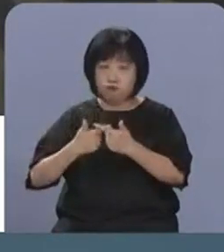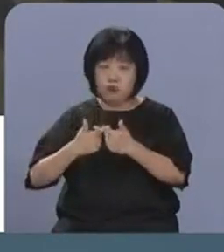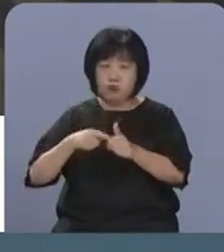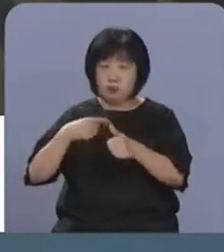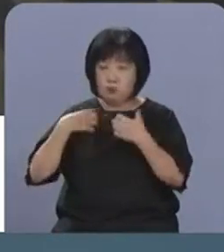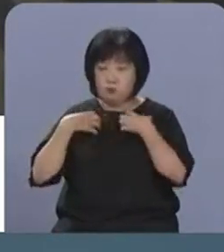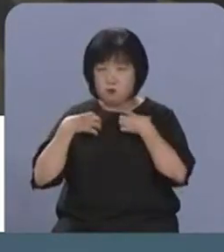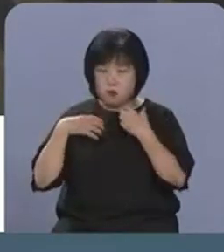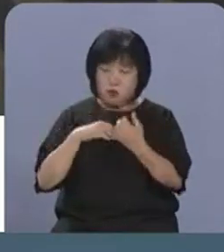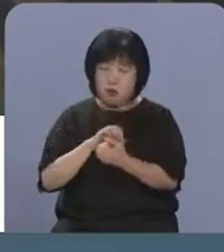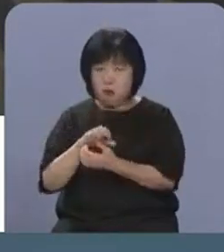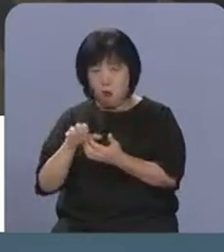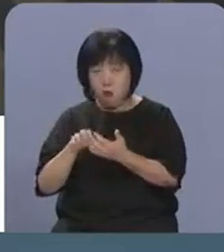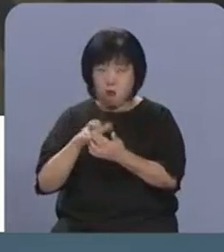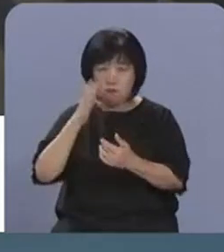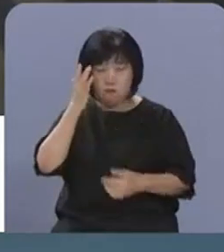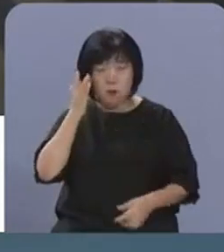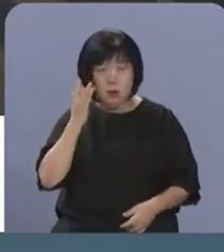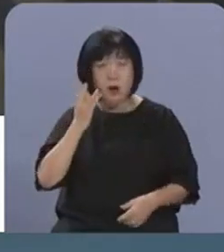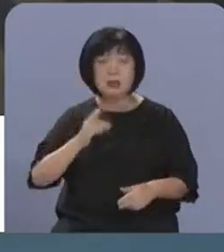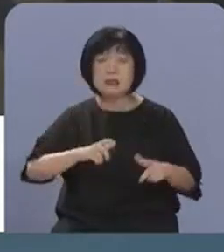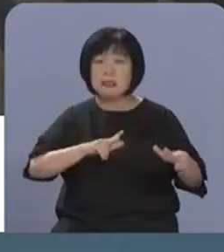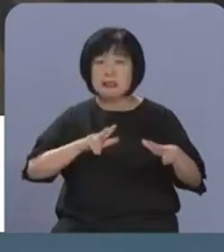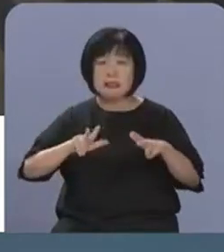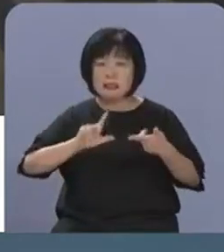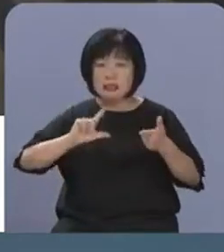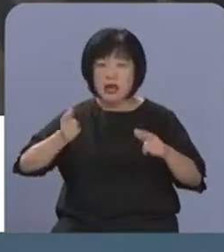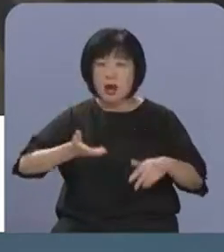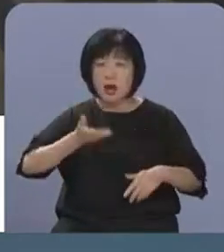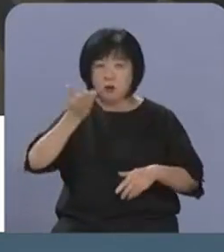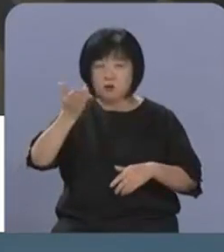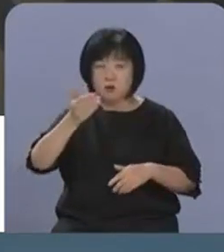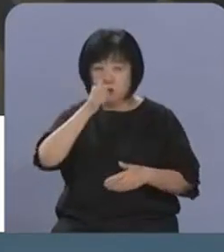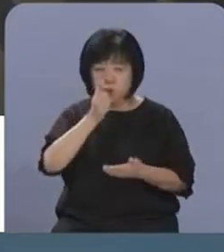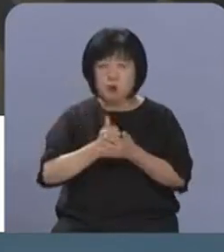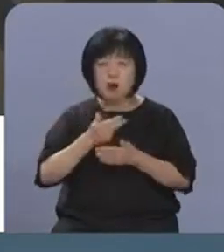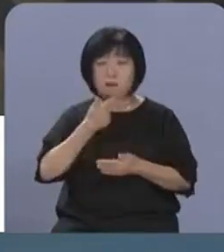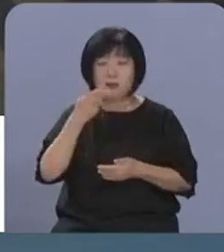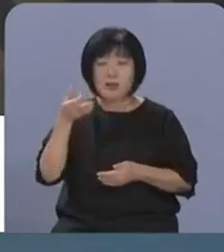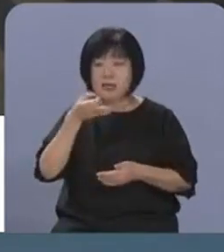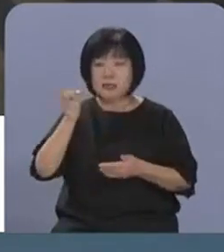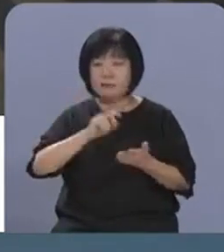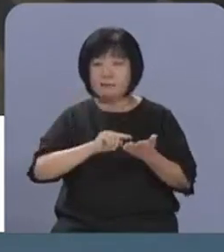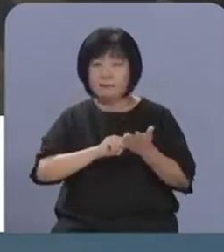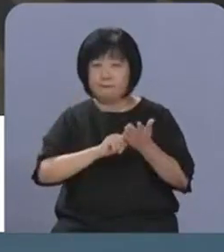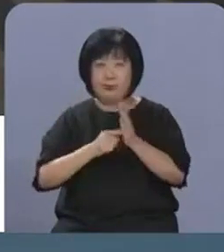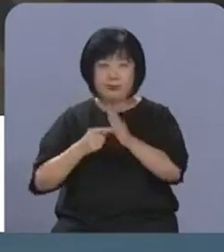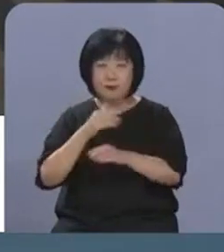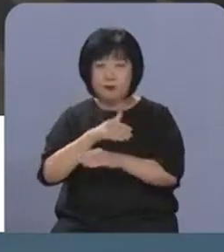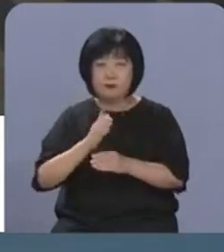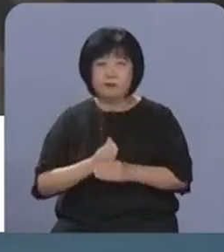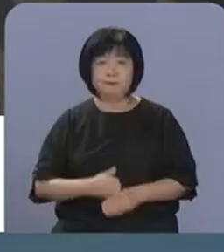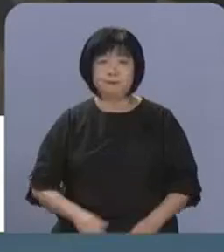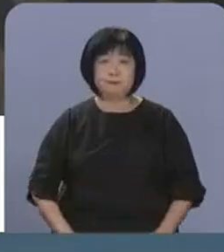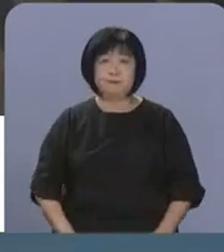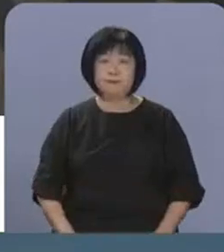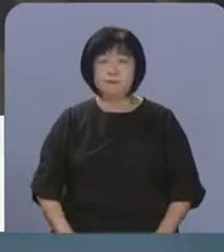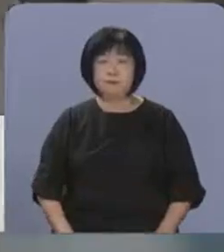낸 분위기입니다 하교육감은 즉시 항소해 무죄를 입증하겠다고 밝혔습니다 최재훈 기자가 보도합니다